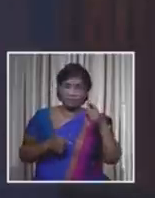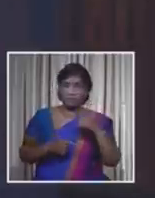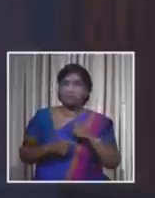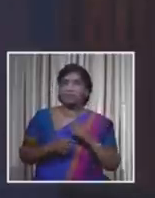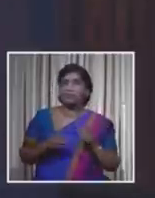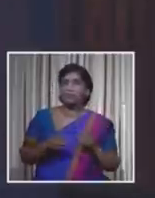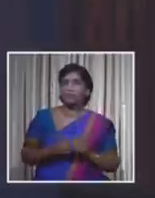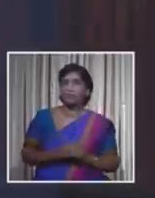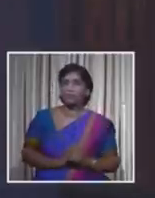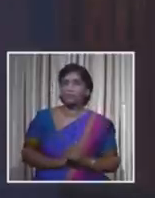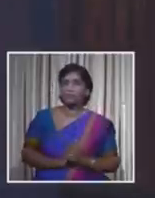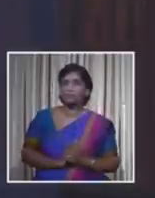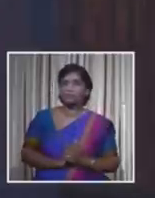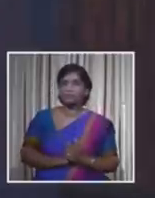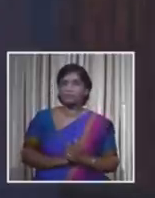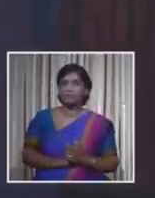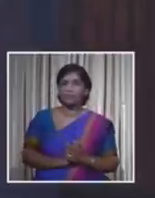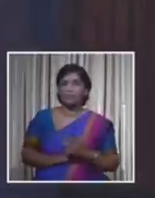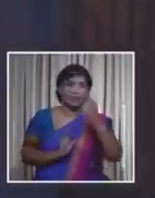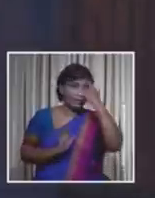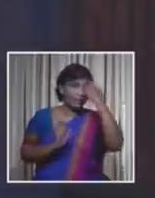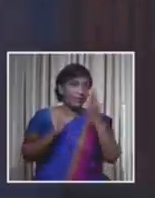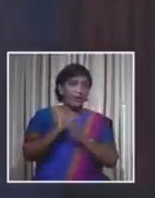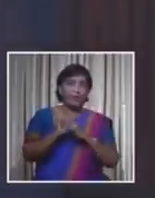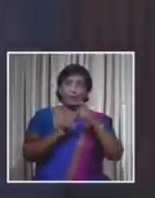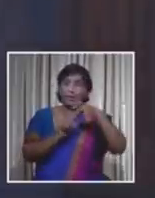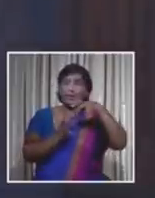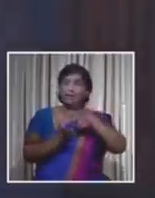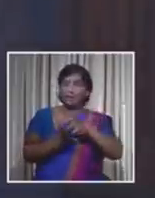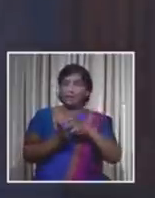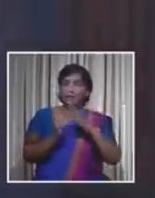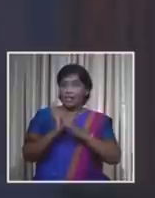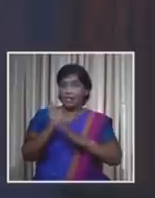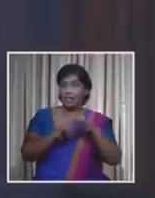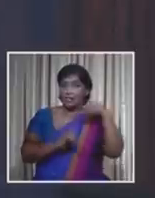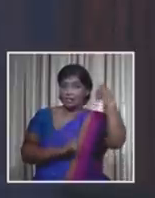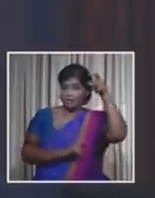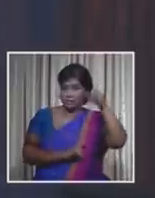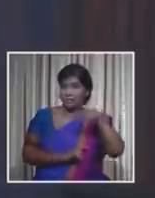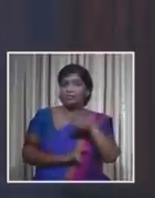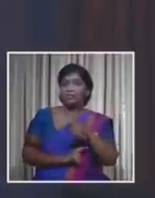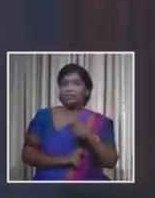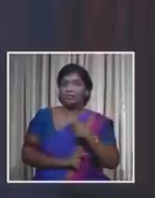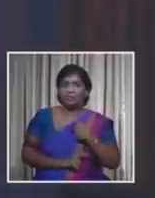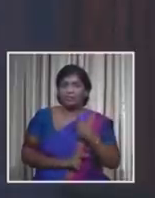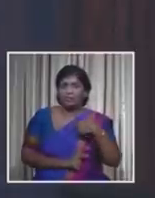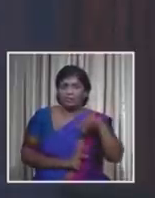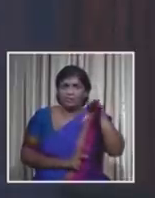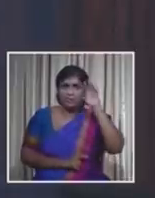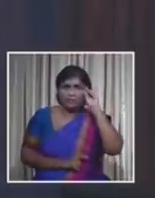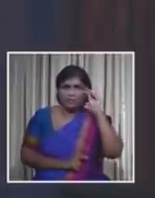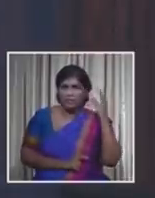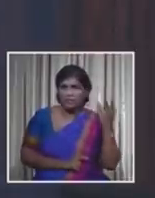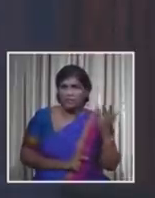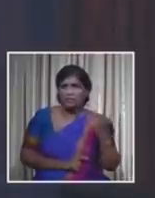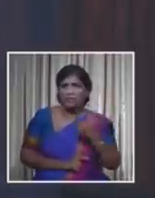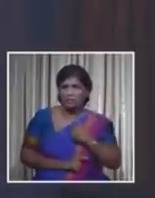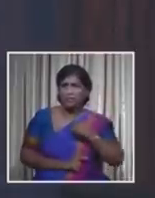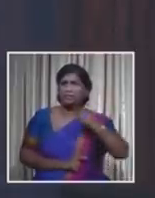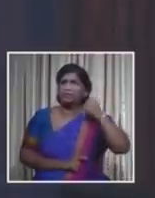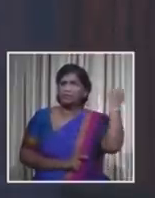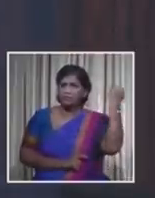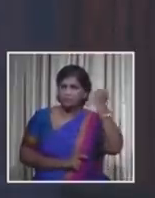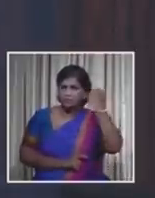අපේ මාතලේ දිස්ත්‍රික්කයේ මන්ත්‍රීතුමිය මට තේරෙන්නේ නැහැ මගේ